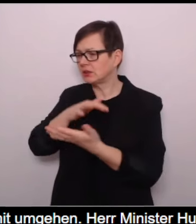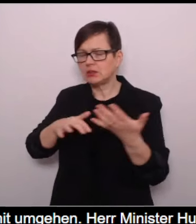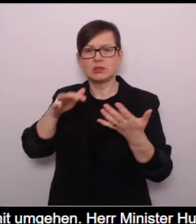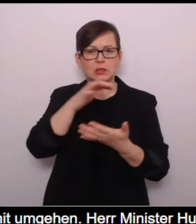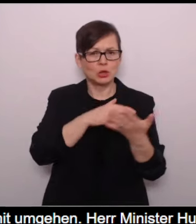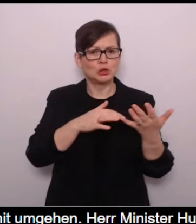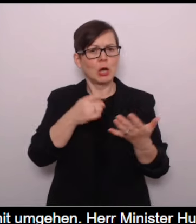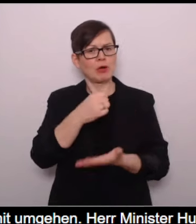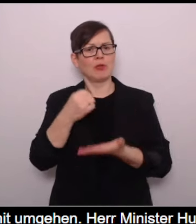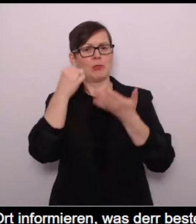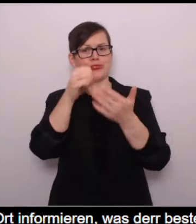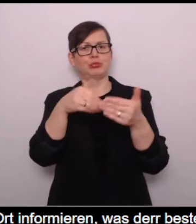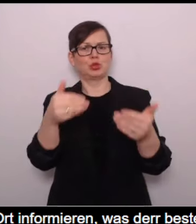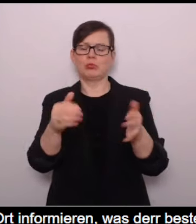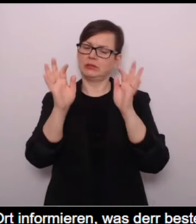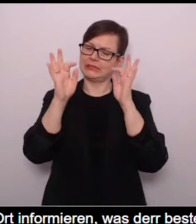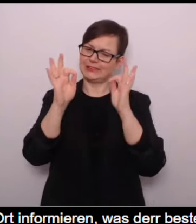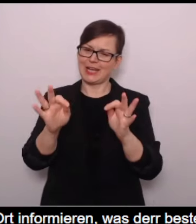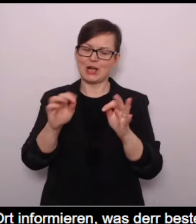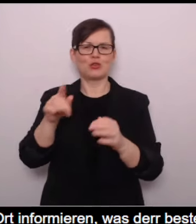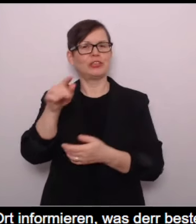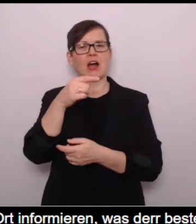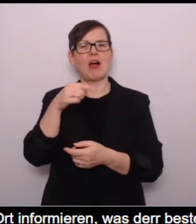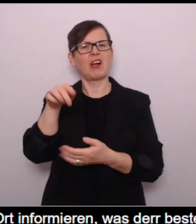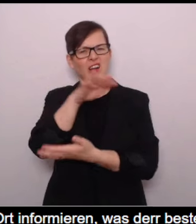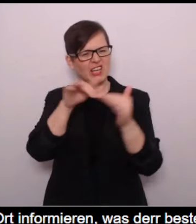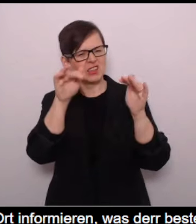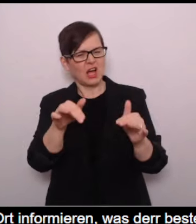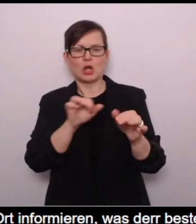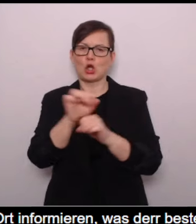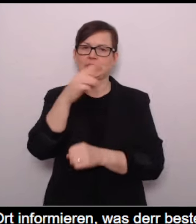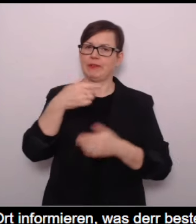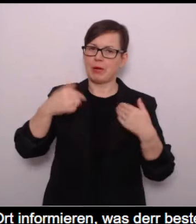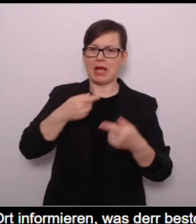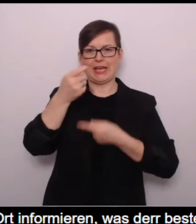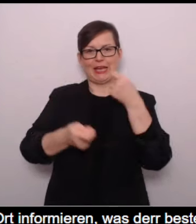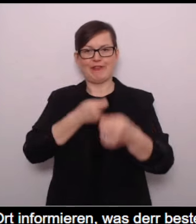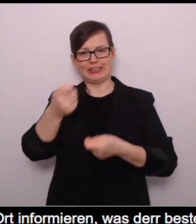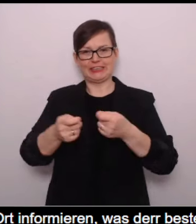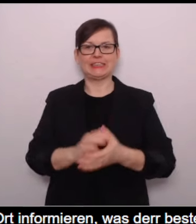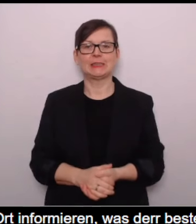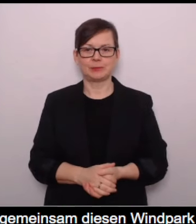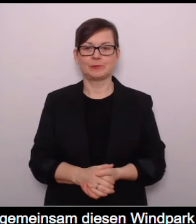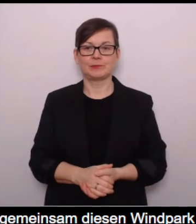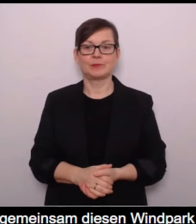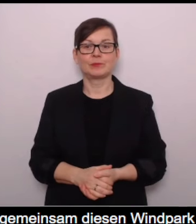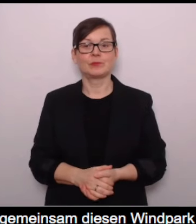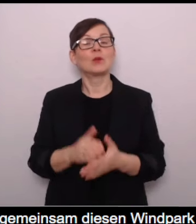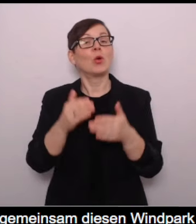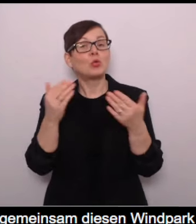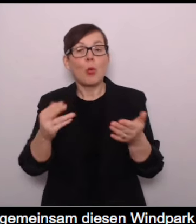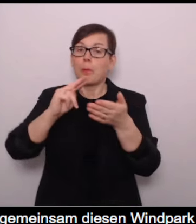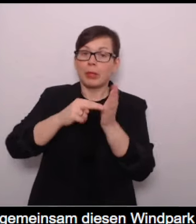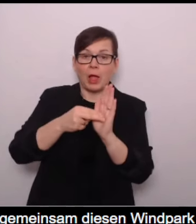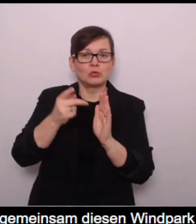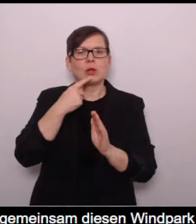ein Aufbruch gegen all die Krisen, die sich um uns herum abspielen und wir investieren wieder erneut gegen die Krise.